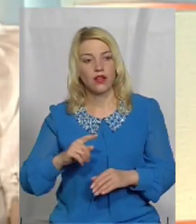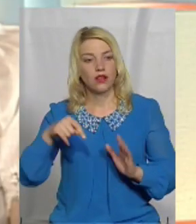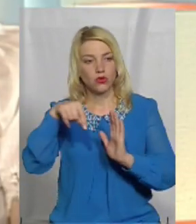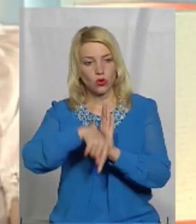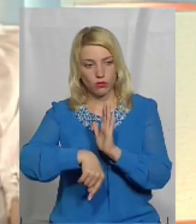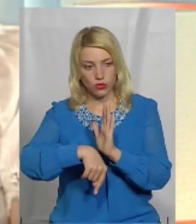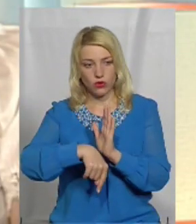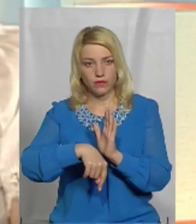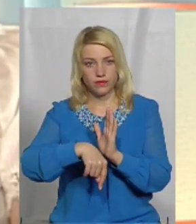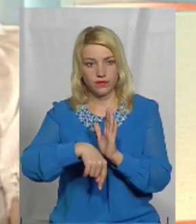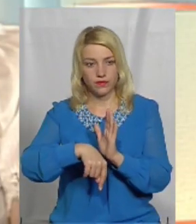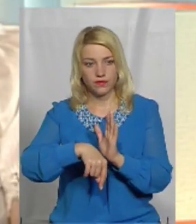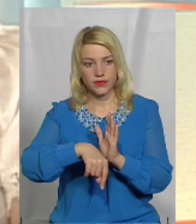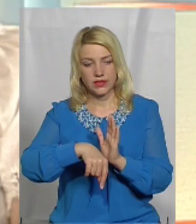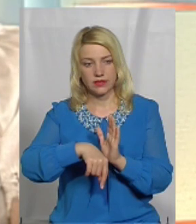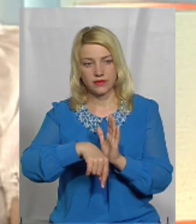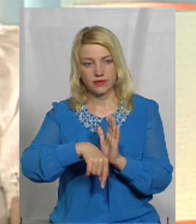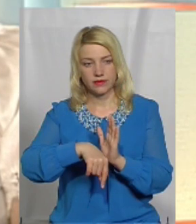Тобто,